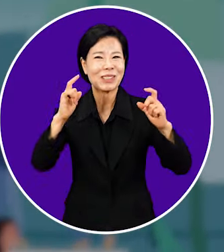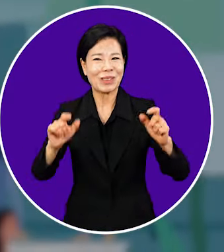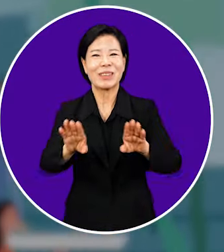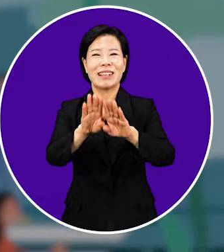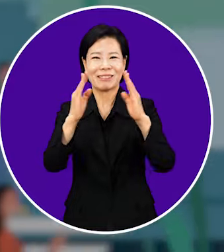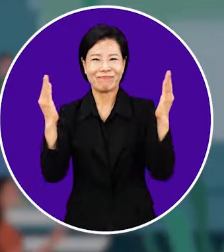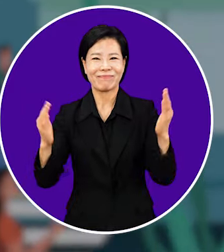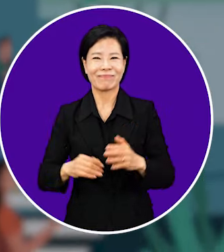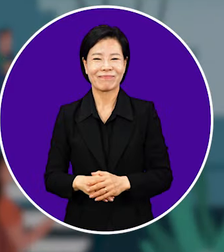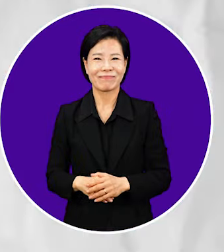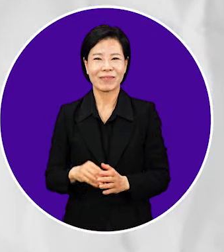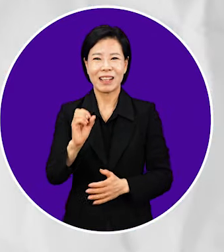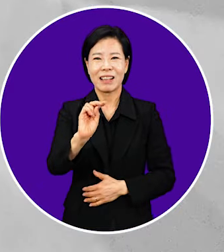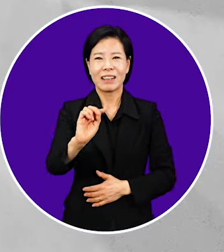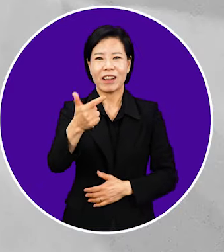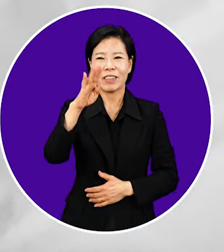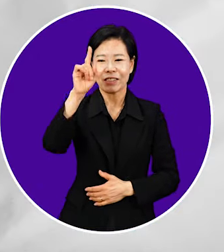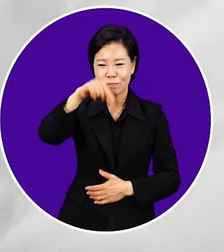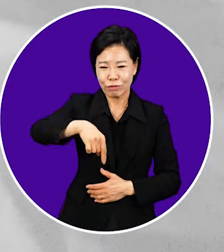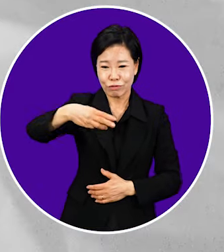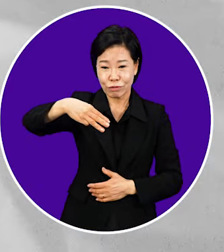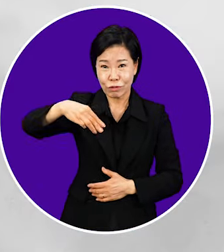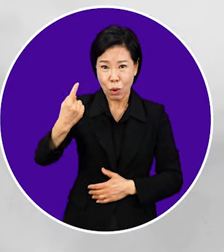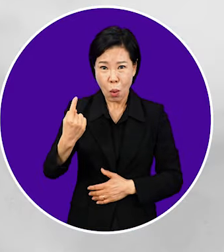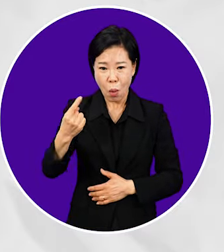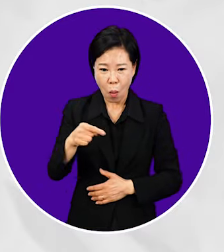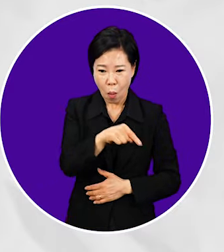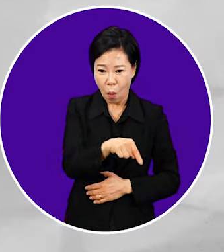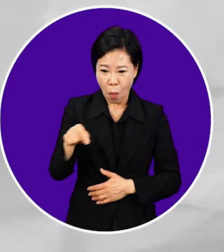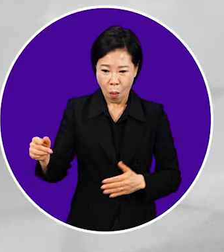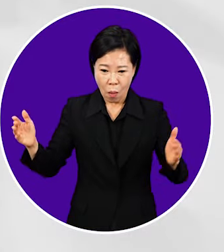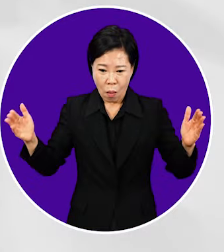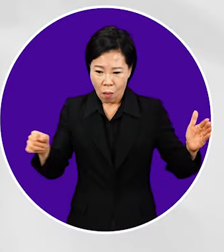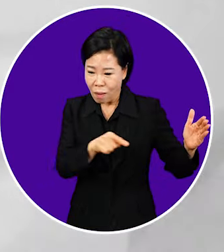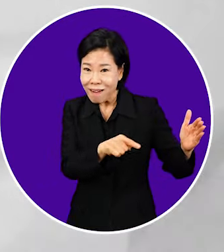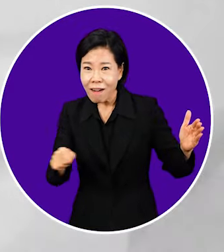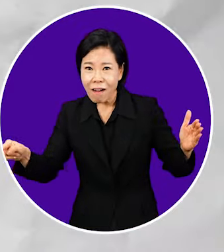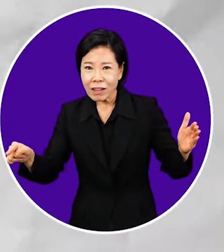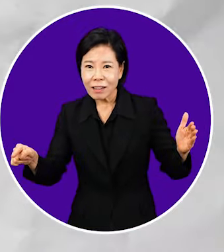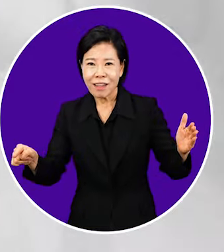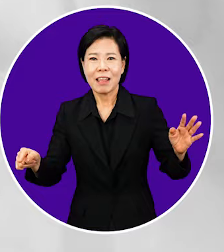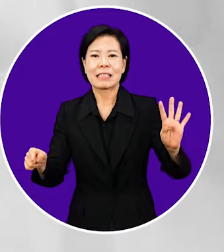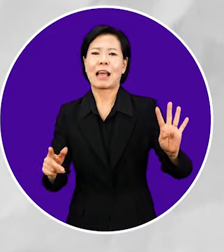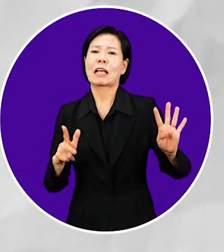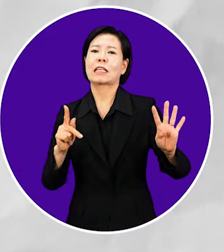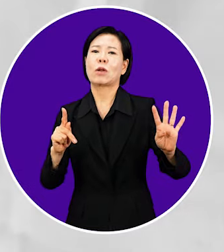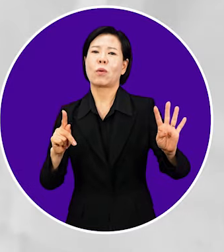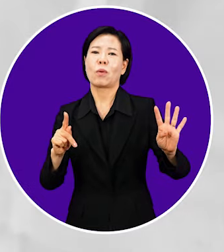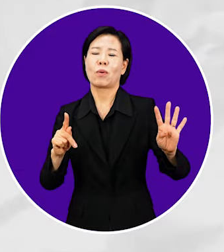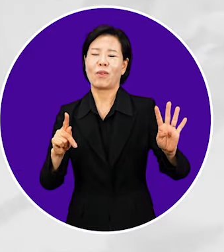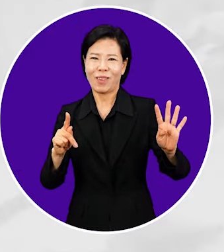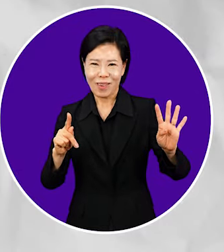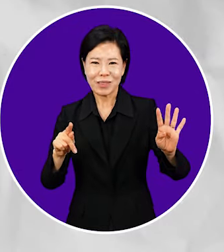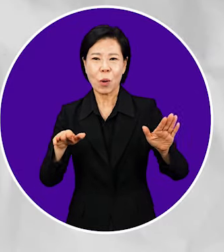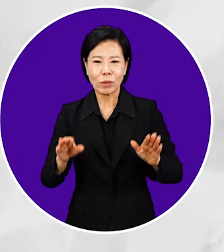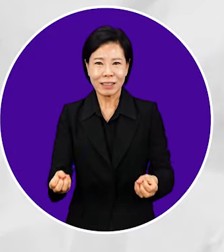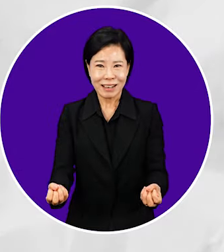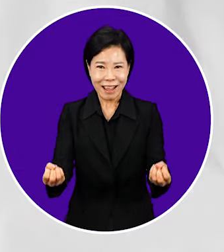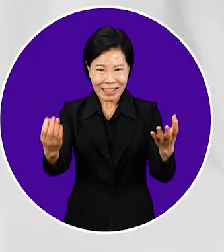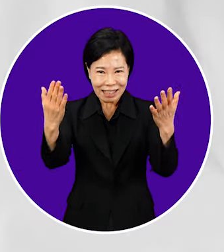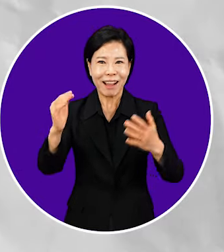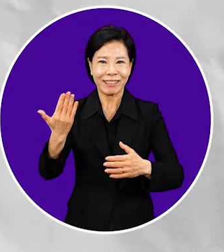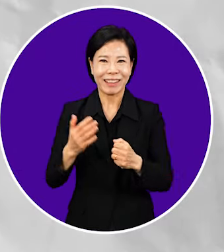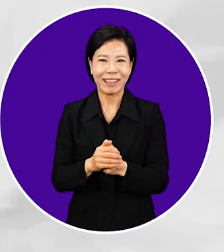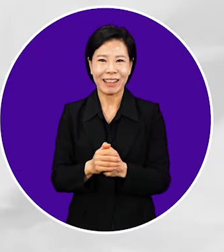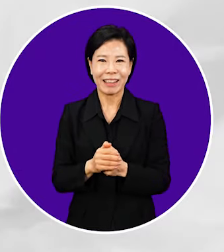숨쉬는 제주가 열립니다. 연동로의 제주문학관에서 시작해서 메가박스 사거리의 왕복 4km 구간이 이번